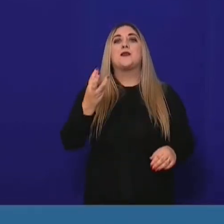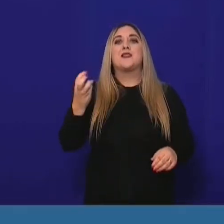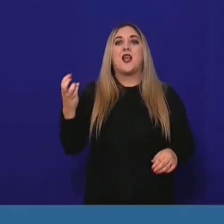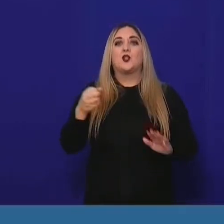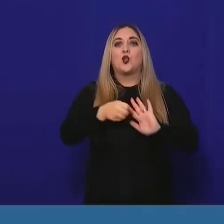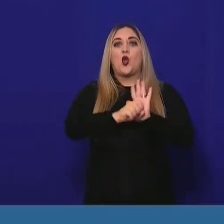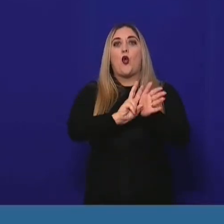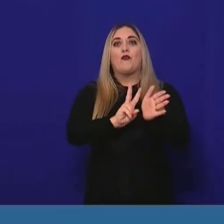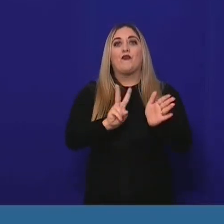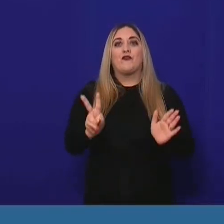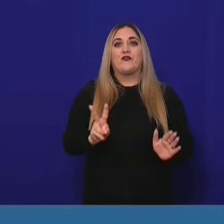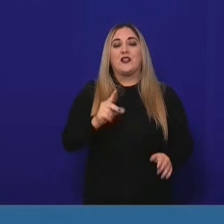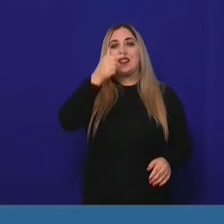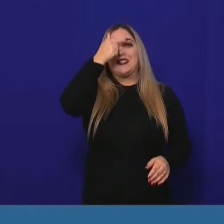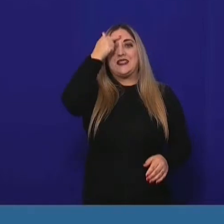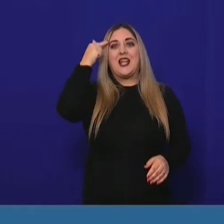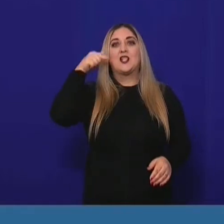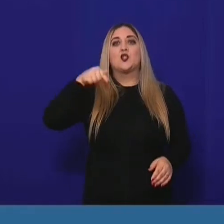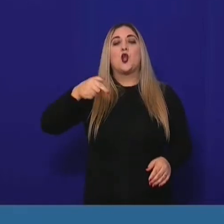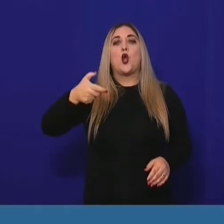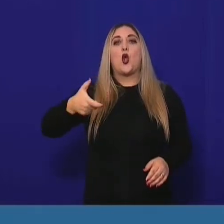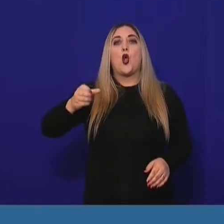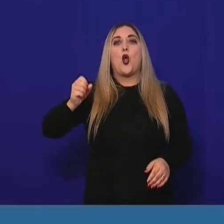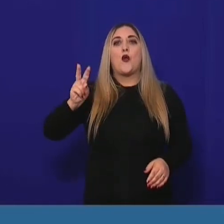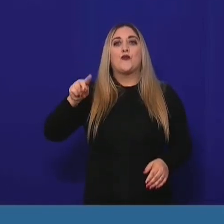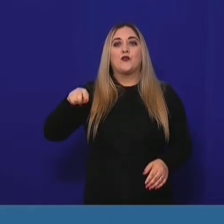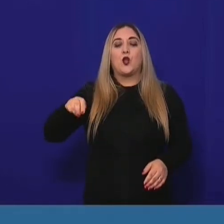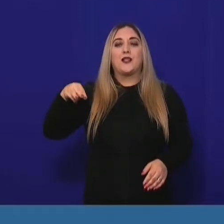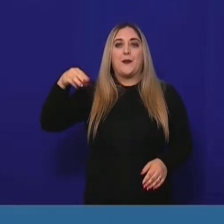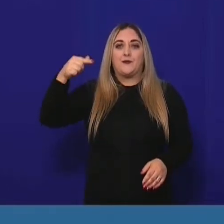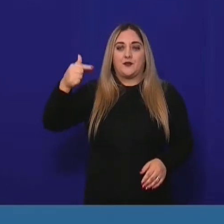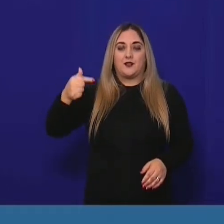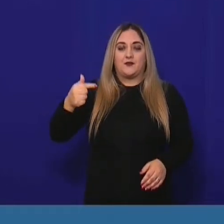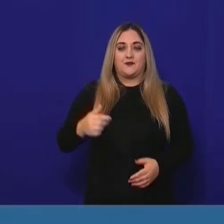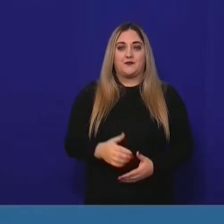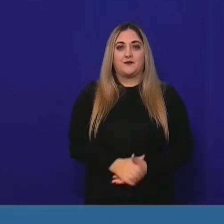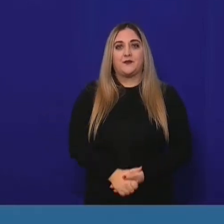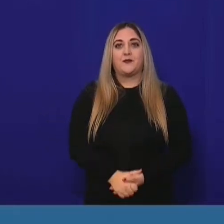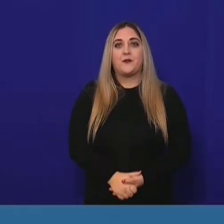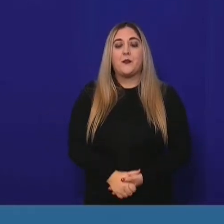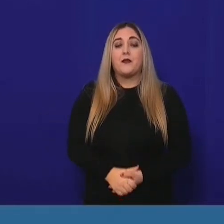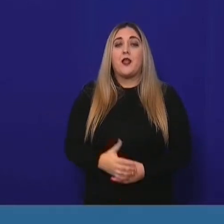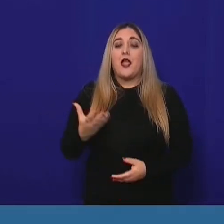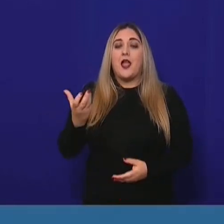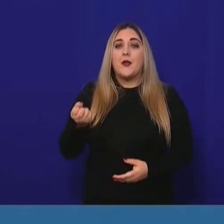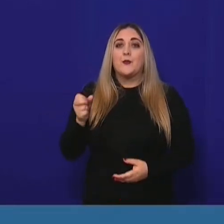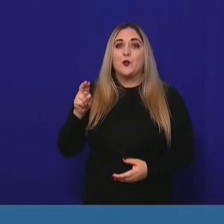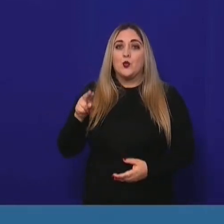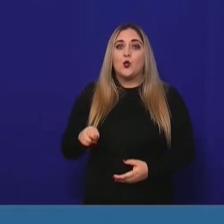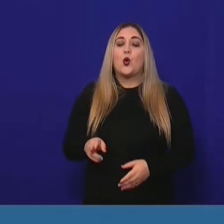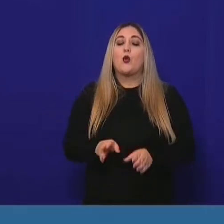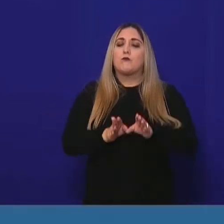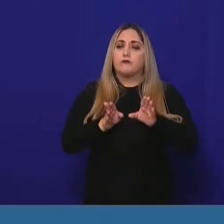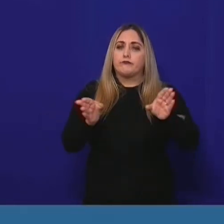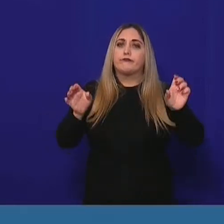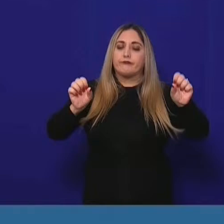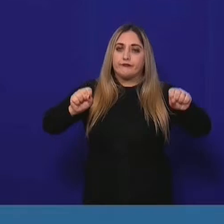mbagħad aħna nkun nistgħu nċemplulkom u nagħtukom l-appuntament. Għatem iċ-ċans li nkomplu